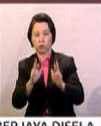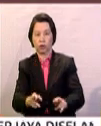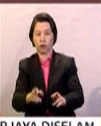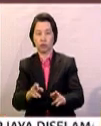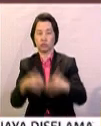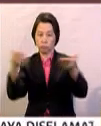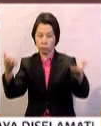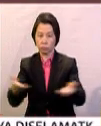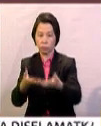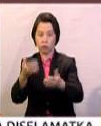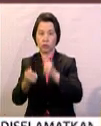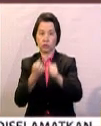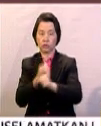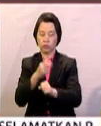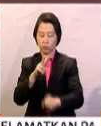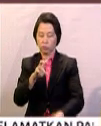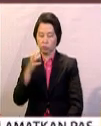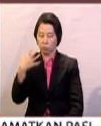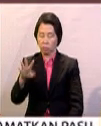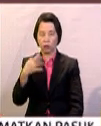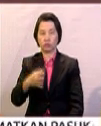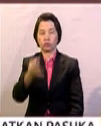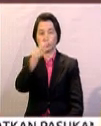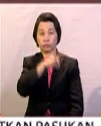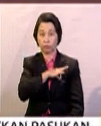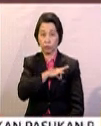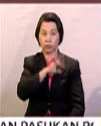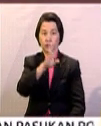yang diperkenal pada 2014 telah dimanfaatkan